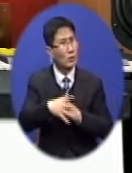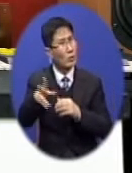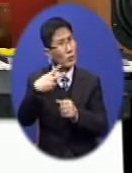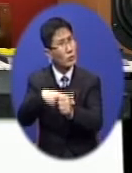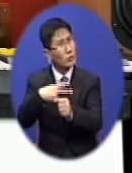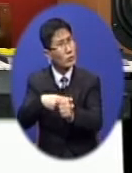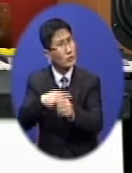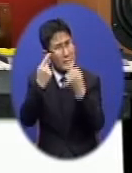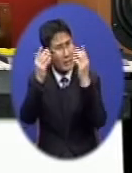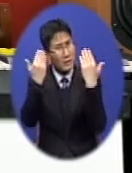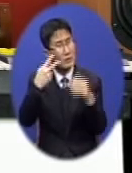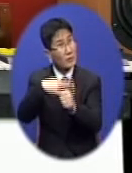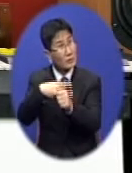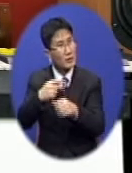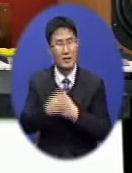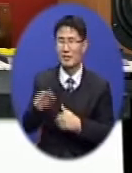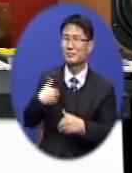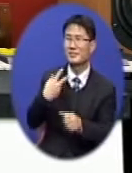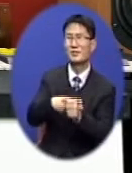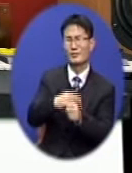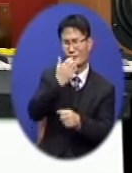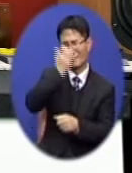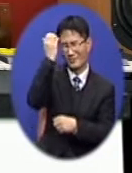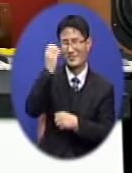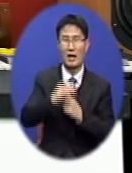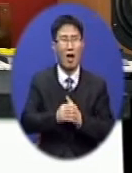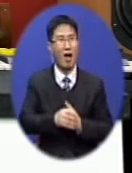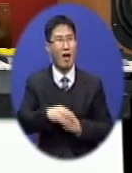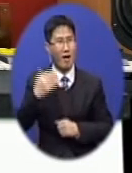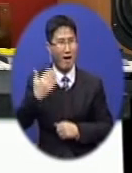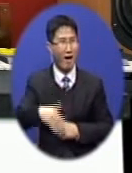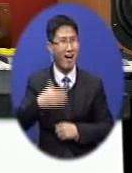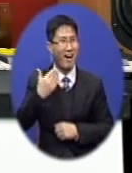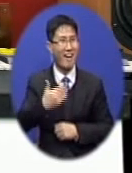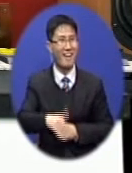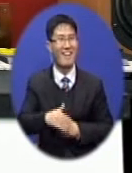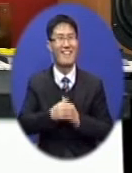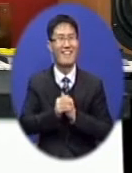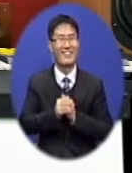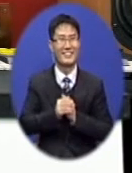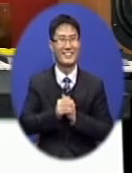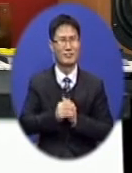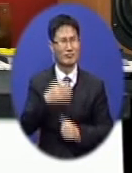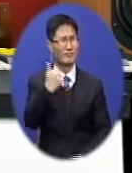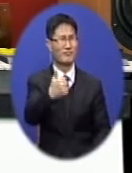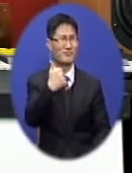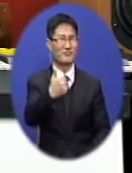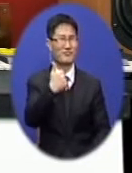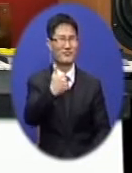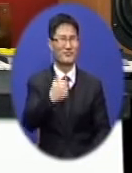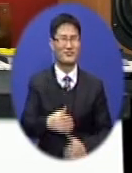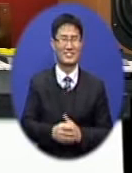꿈이 있어요? 네네. 선생님이 꿈이에요. 이야, 대단하다. 네. 아, 네. 역시 최고입니다, 최고.